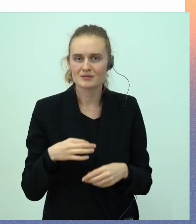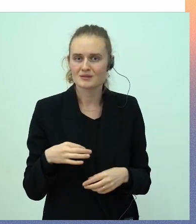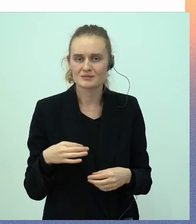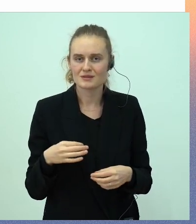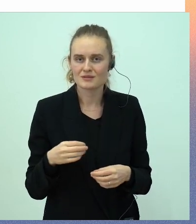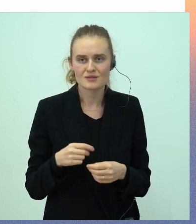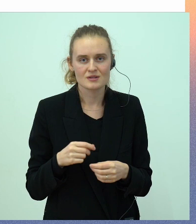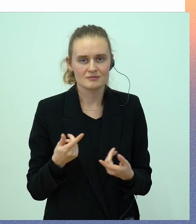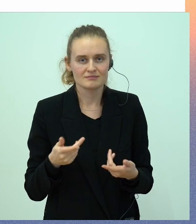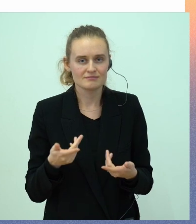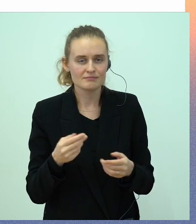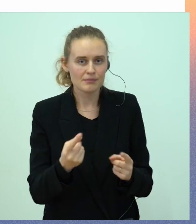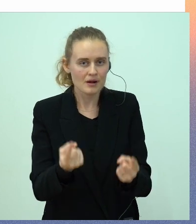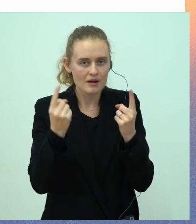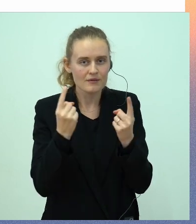Jeigu